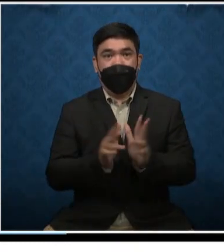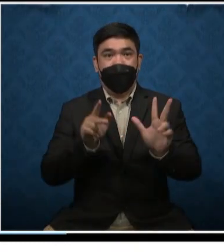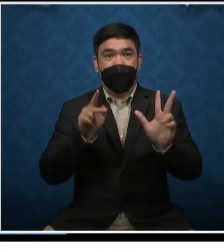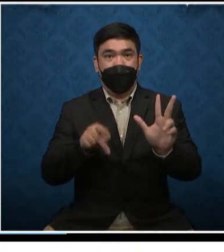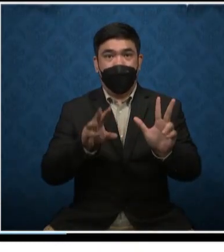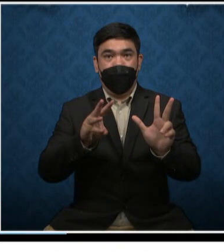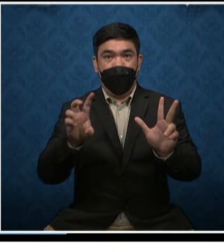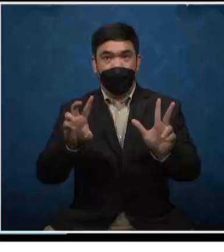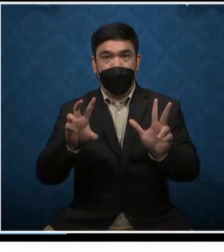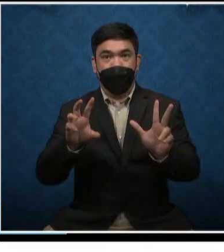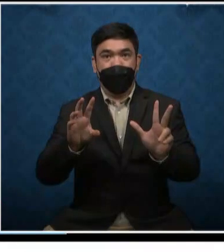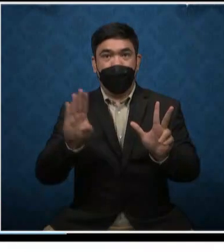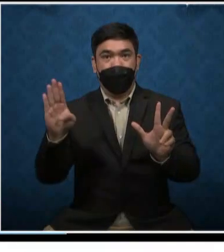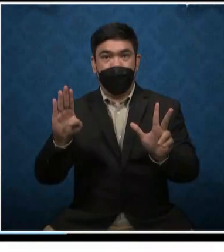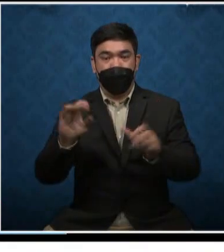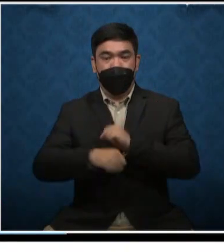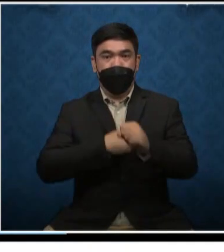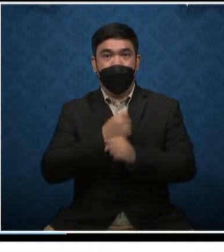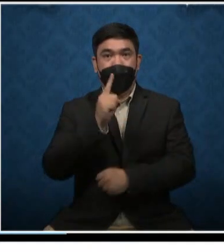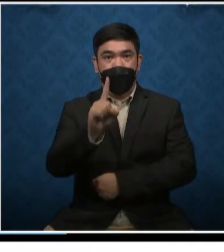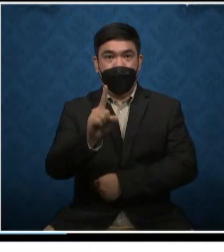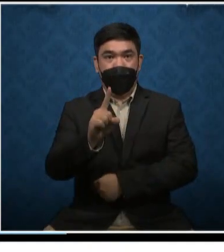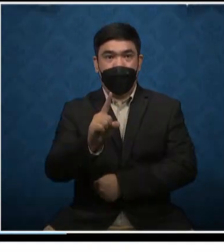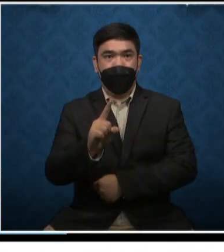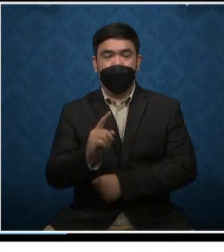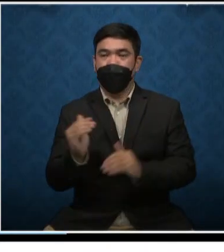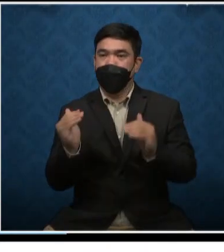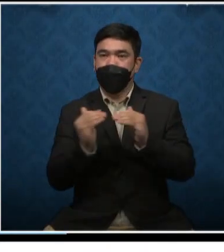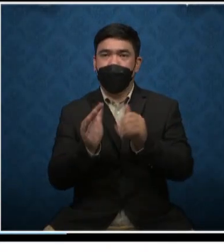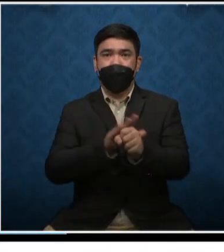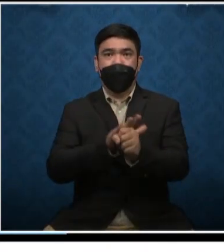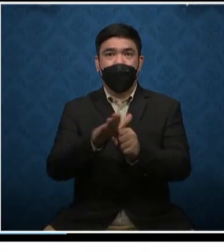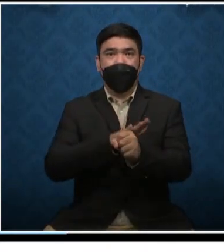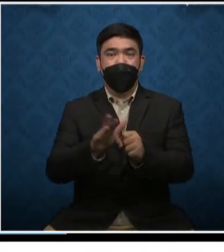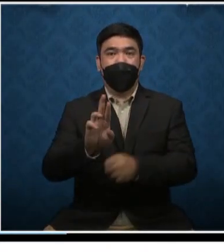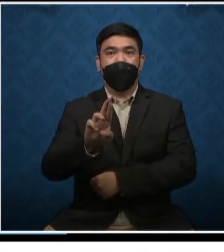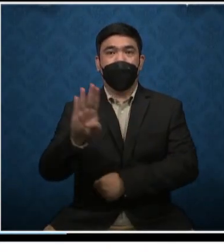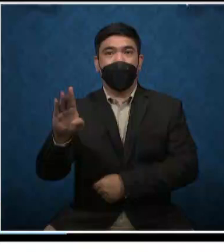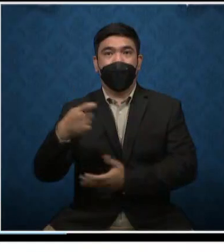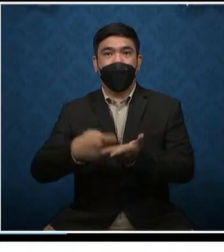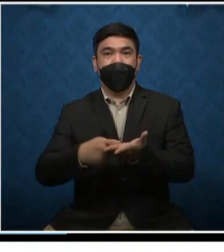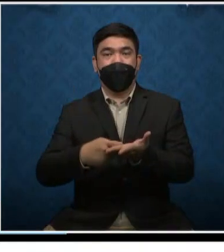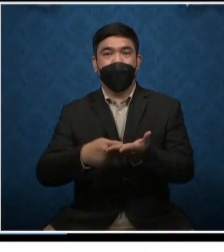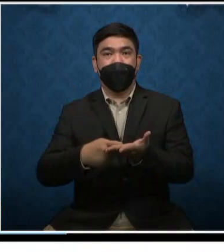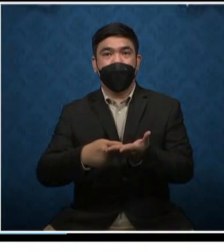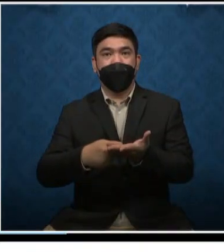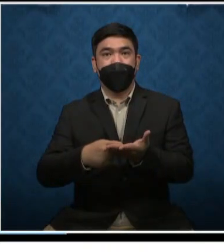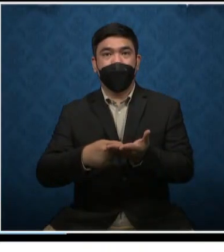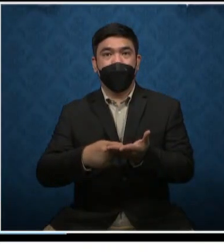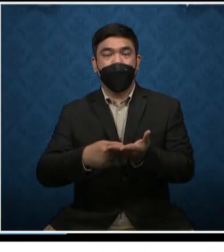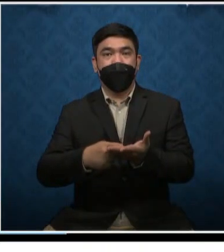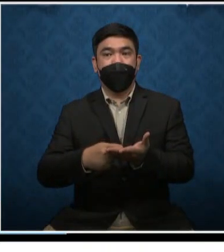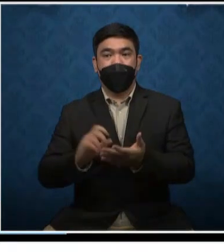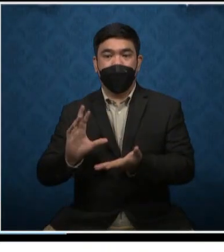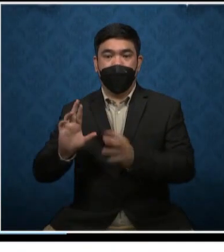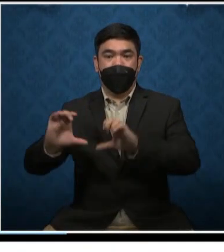3,600 บาทต่อปีซึ่งใกล้เคียงกับค่ารักษาพยาบาลตามระบบหลักประกันสุขภาพทั่วหน้าที่รัฐต้อง